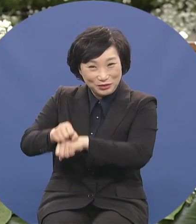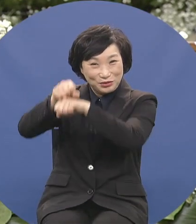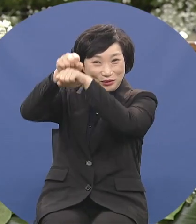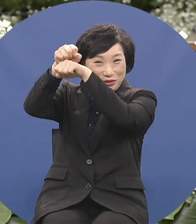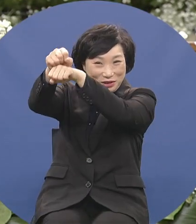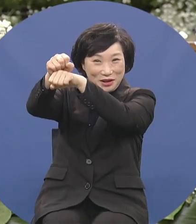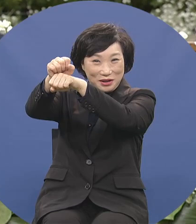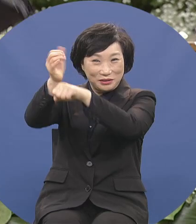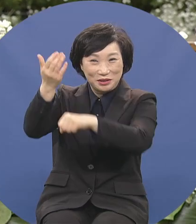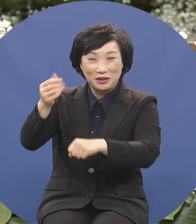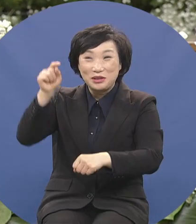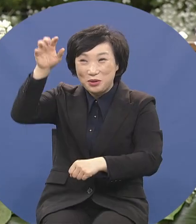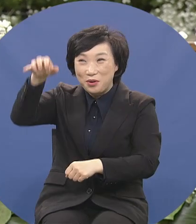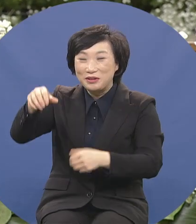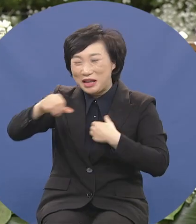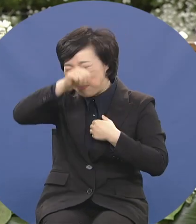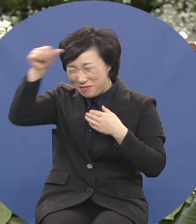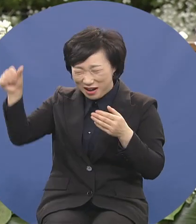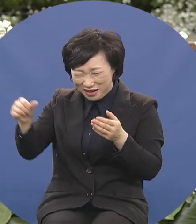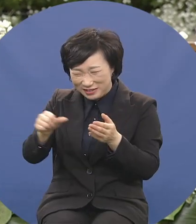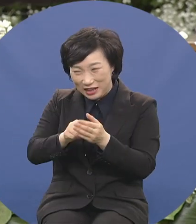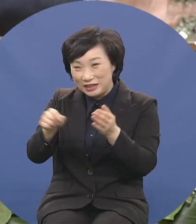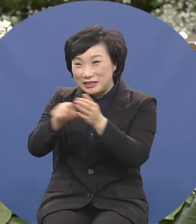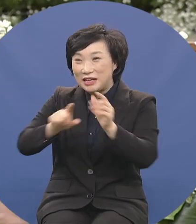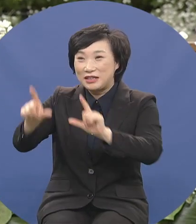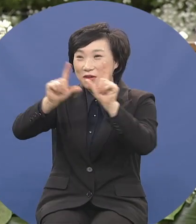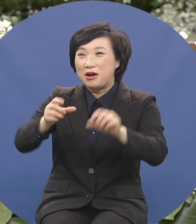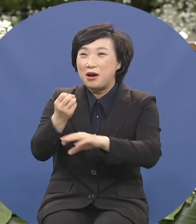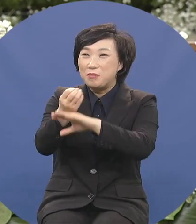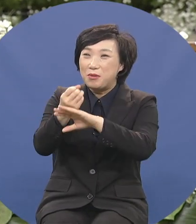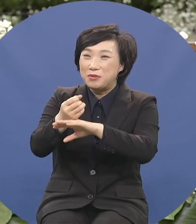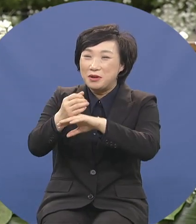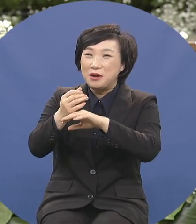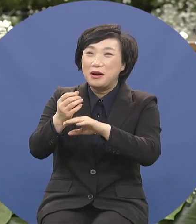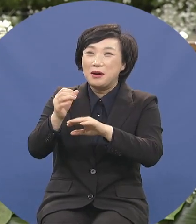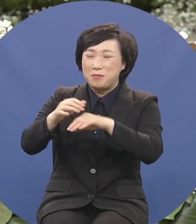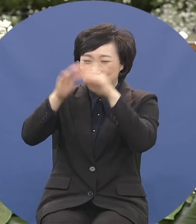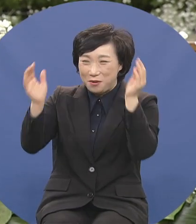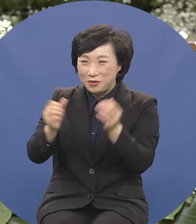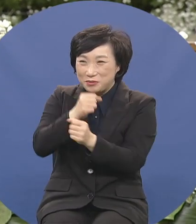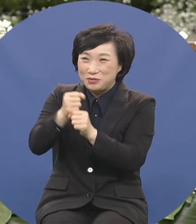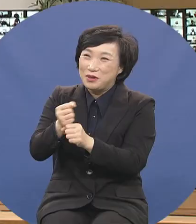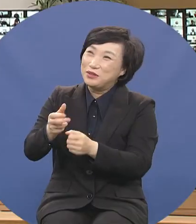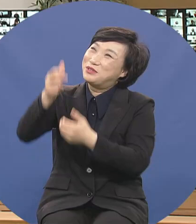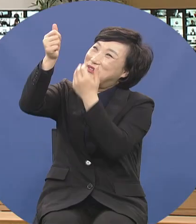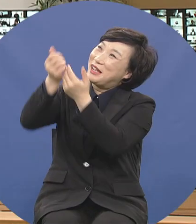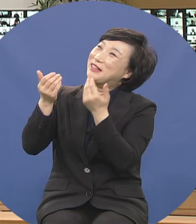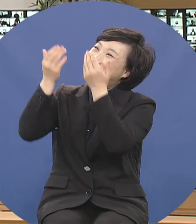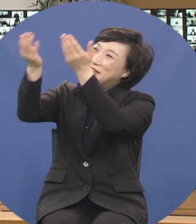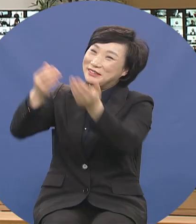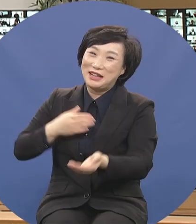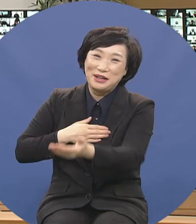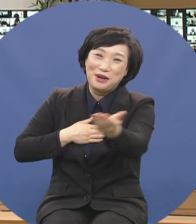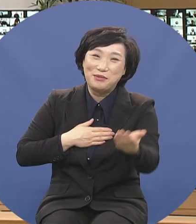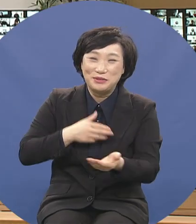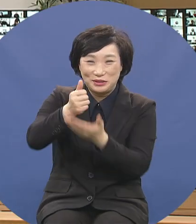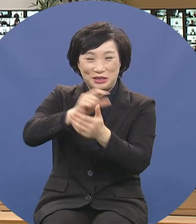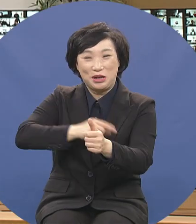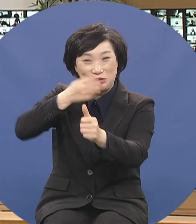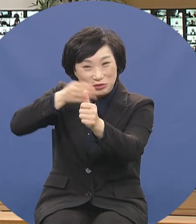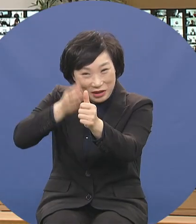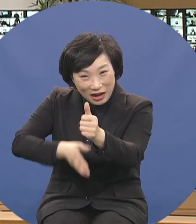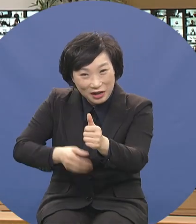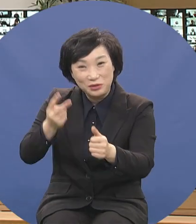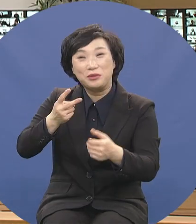했으니 거기다 내 평생 신앙생활의 보물을 묶어서 올려놓는 여러분 되기를 주님의 이름으로 축원합니다. 그리고